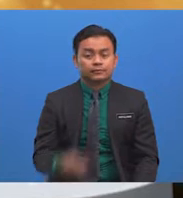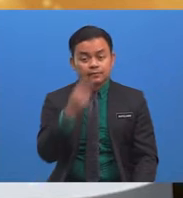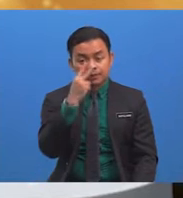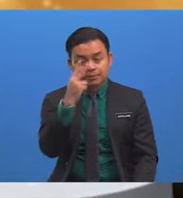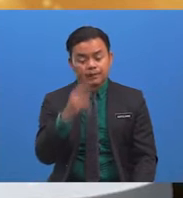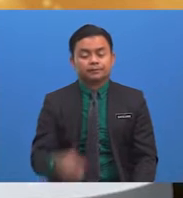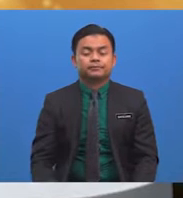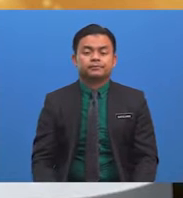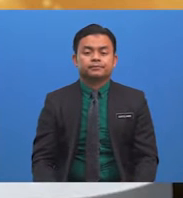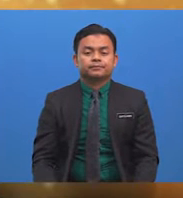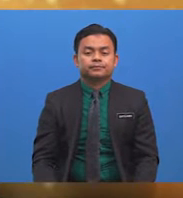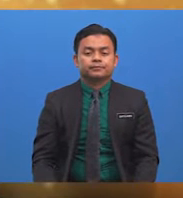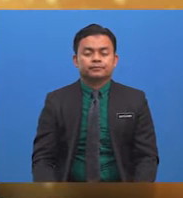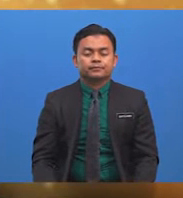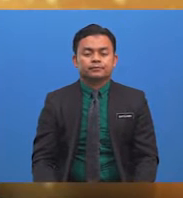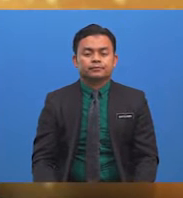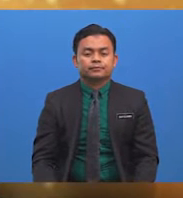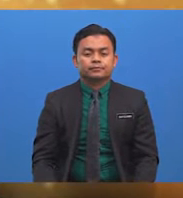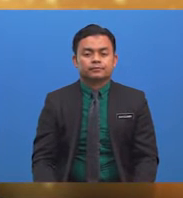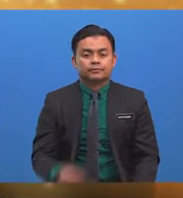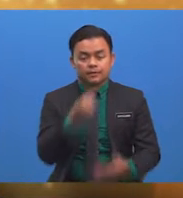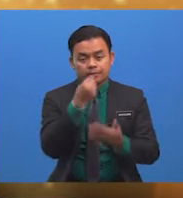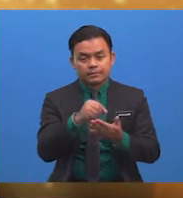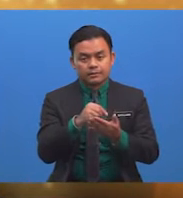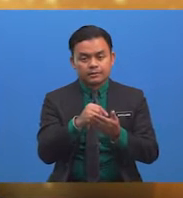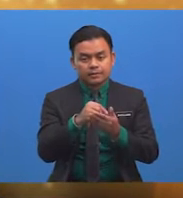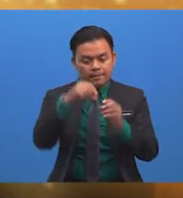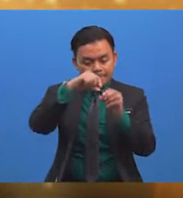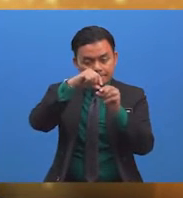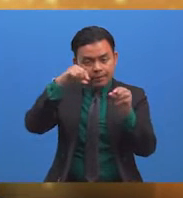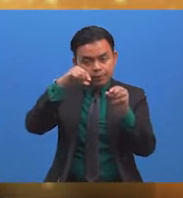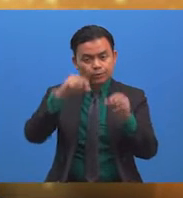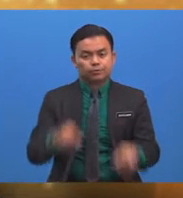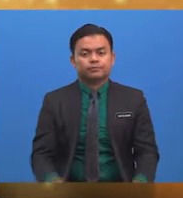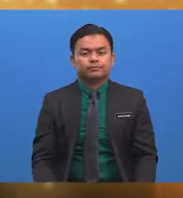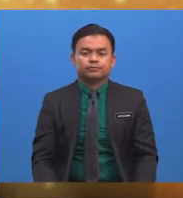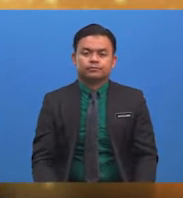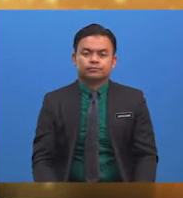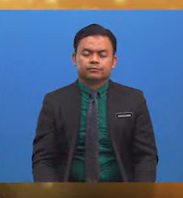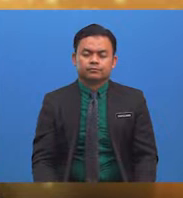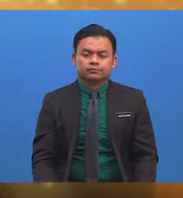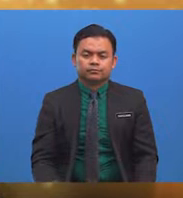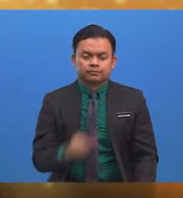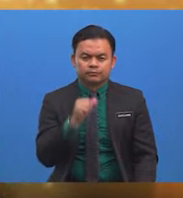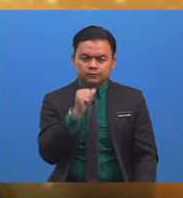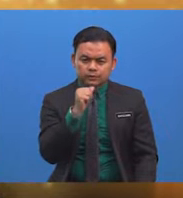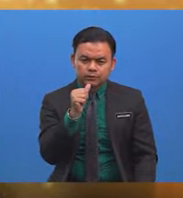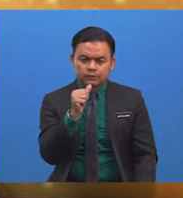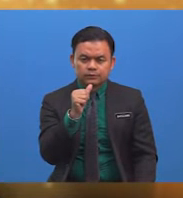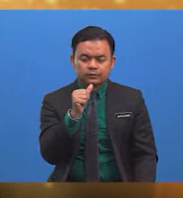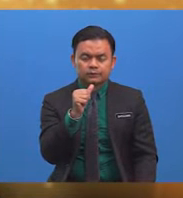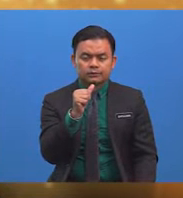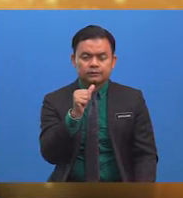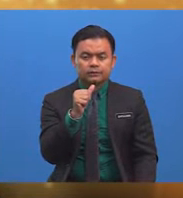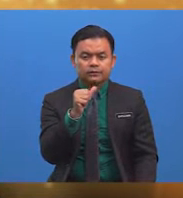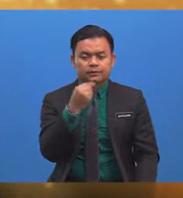Kamu nampak tak pensel kelihatan bengkok di dalam air? Eh, bukankah